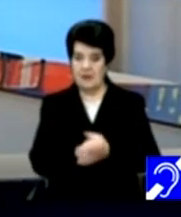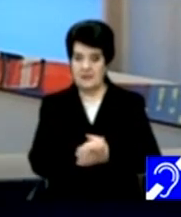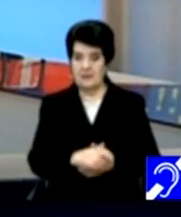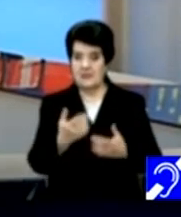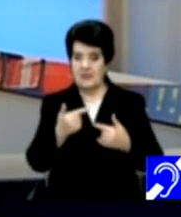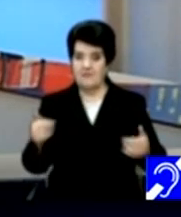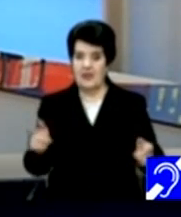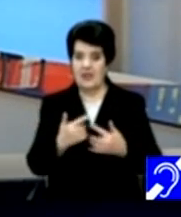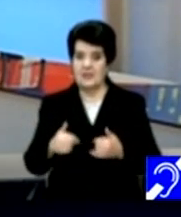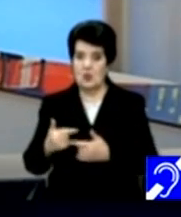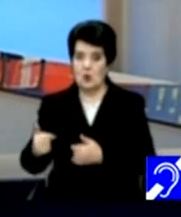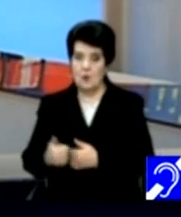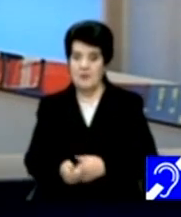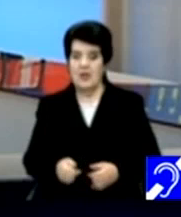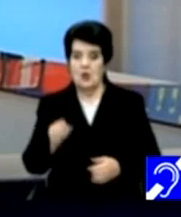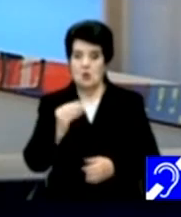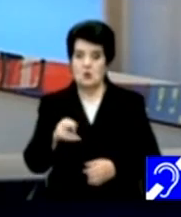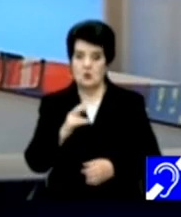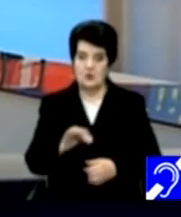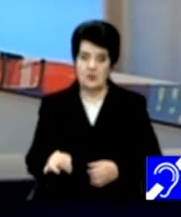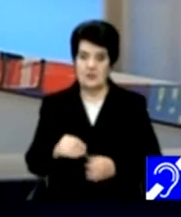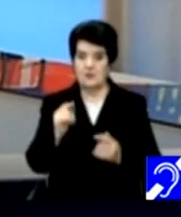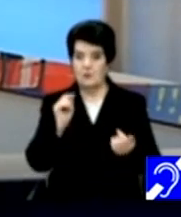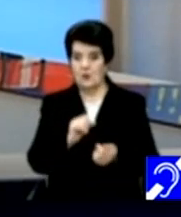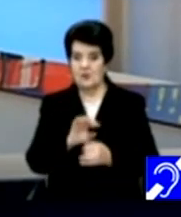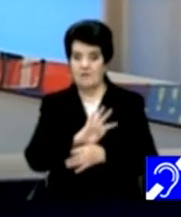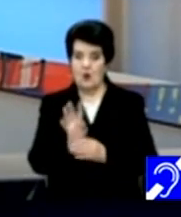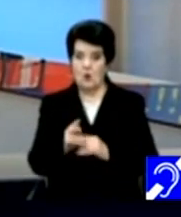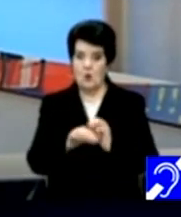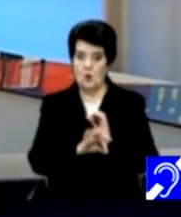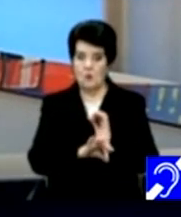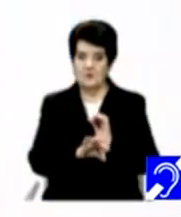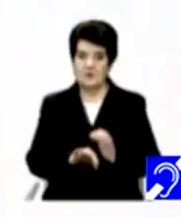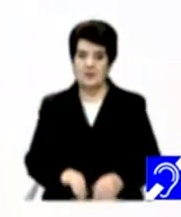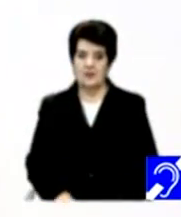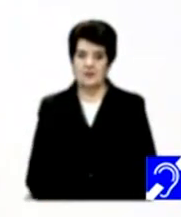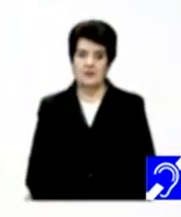domenii, reforma justiției și intensificarea luptei împotriva corupției.